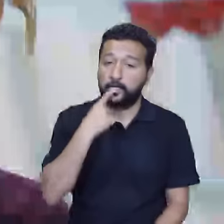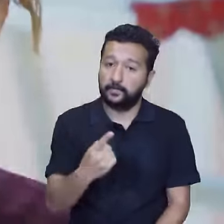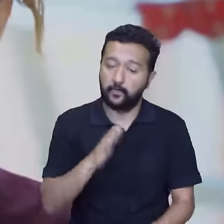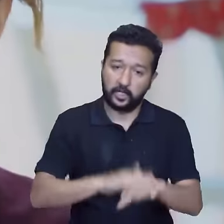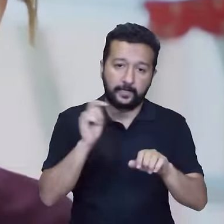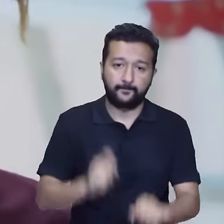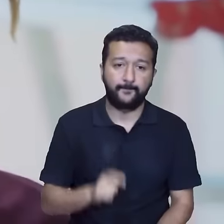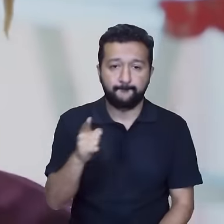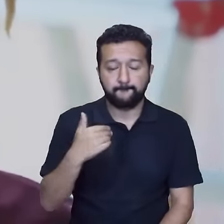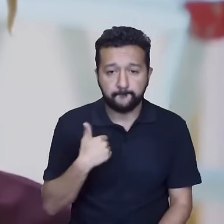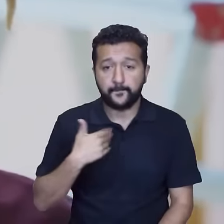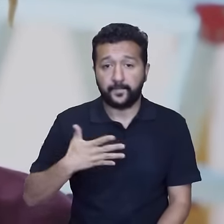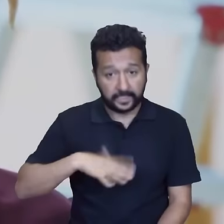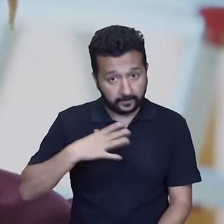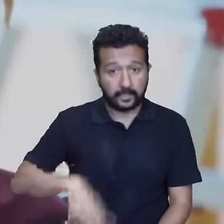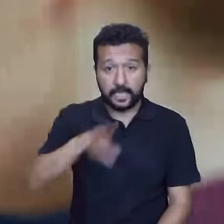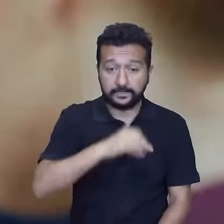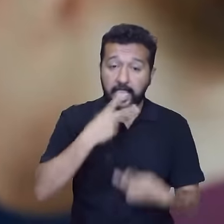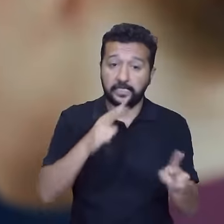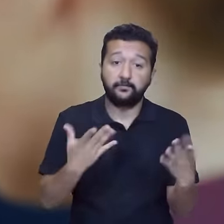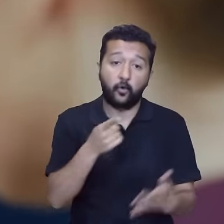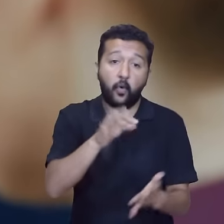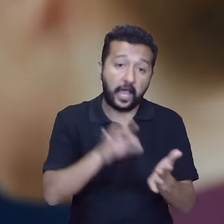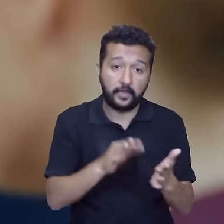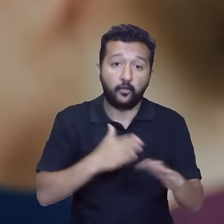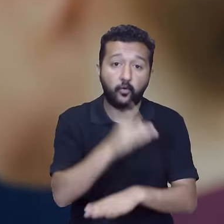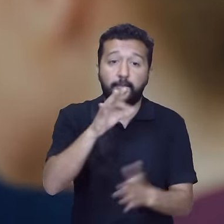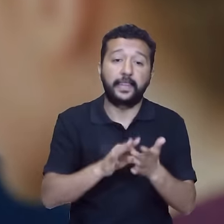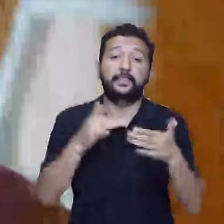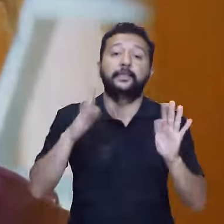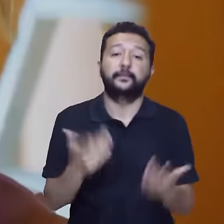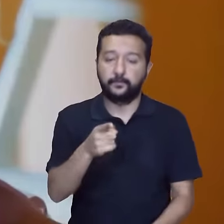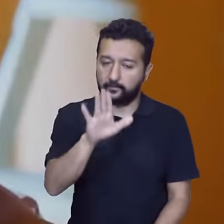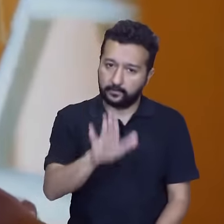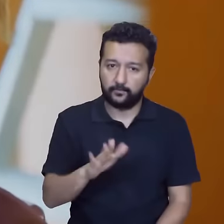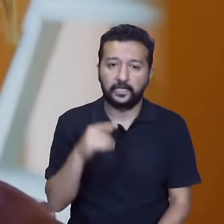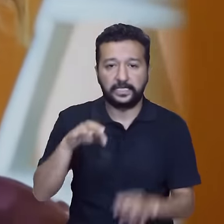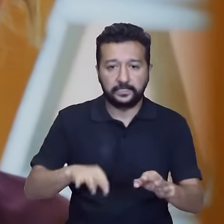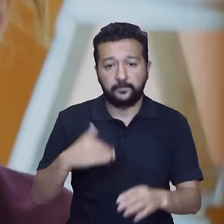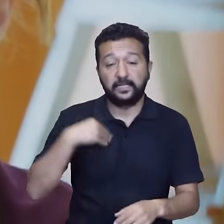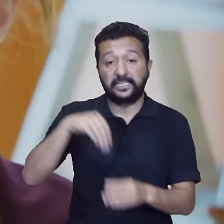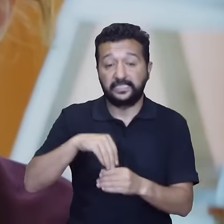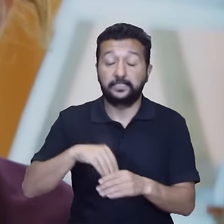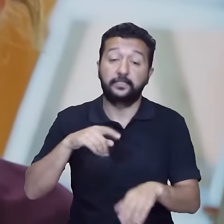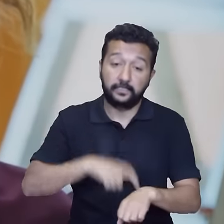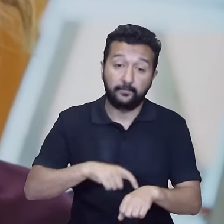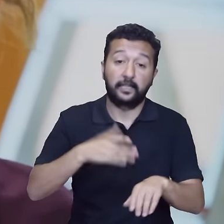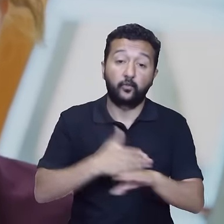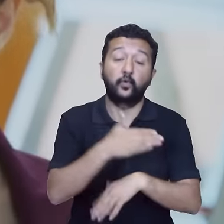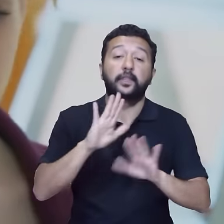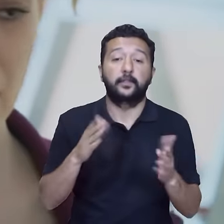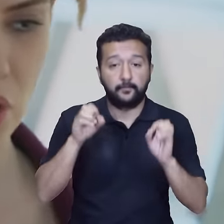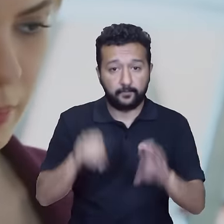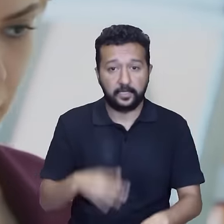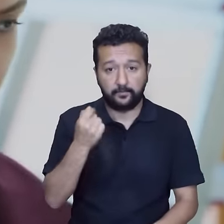öyle yaptım. Ya ben istemez miyim her şeyi açıklayalım ama o an doğru bir an değildi işte. Tamam, şimdi de benim için doğru bir an değil.